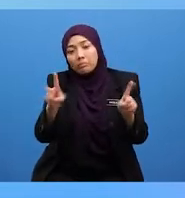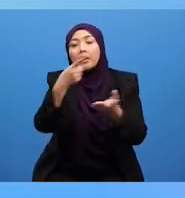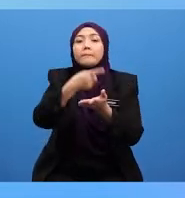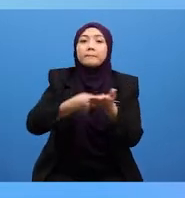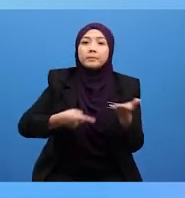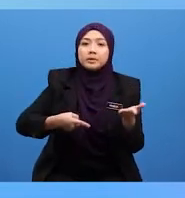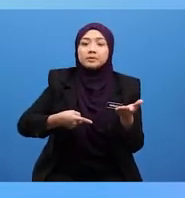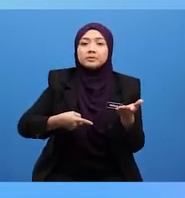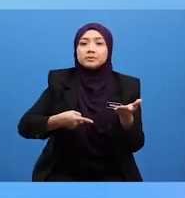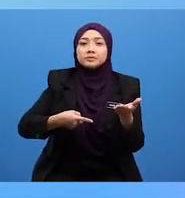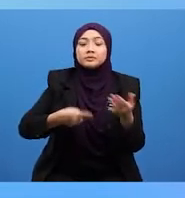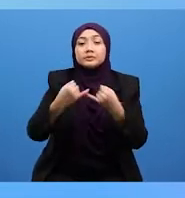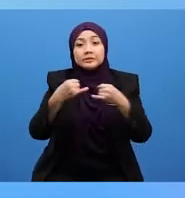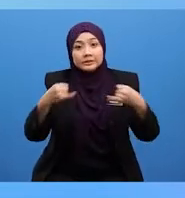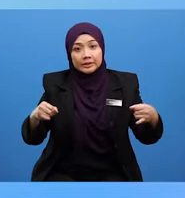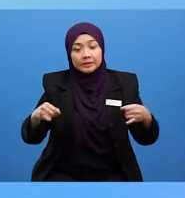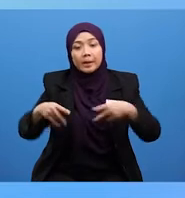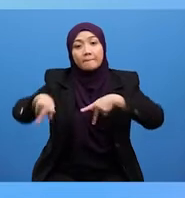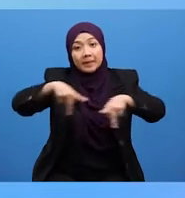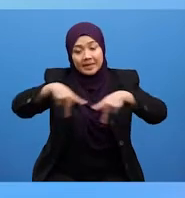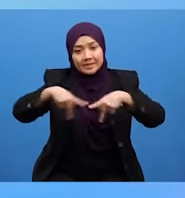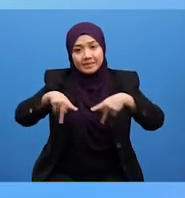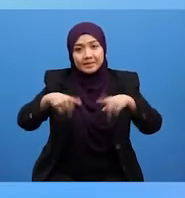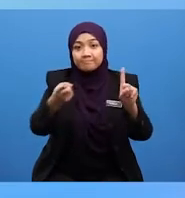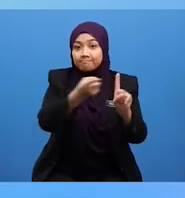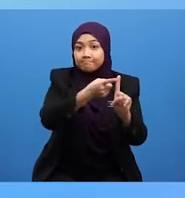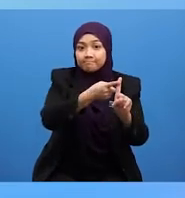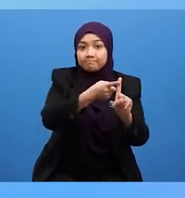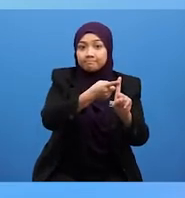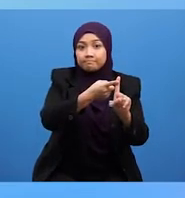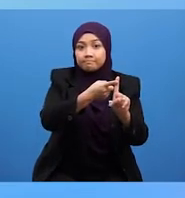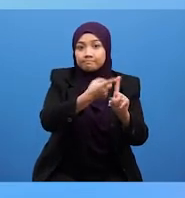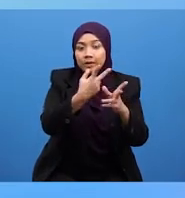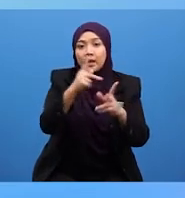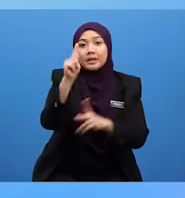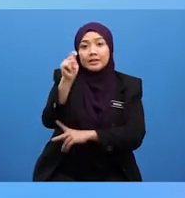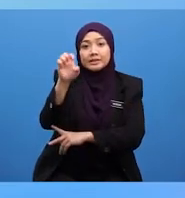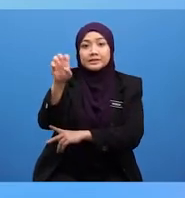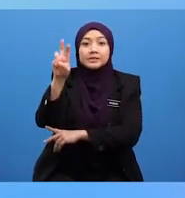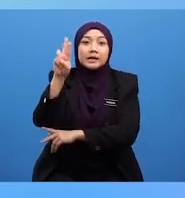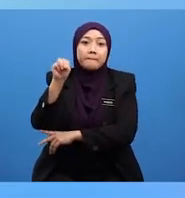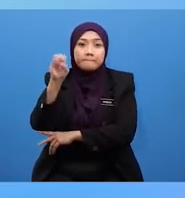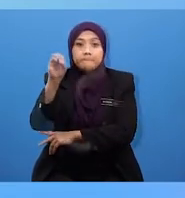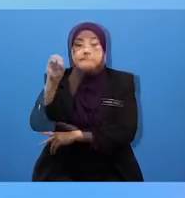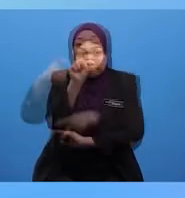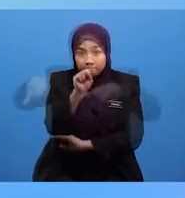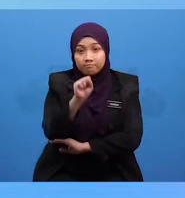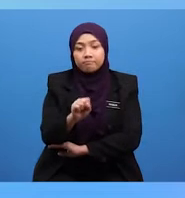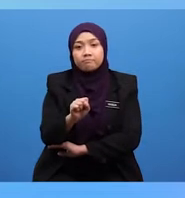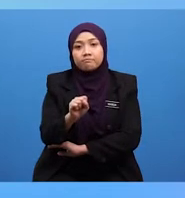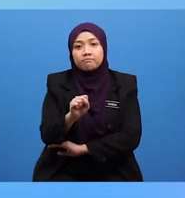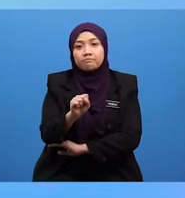apakah dua jenis plastik tersebut, murid-murid? Ya, jawapannya ialah termoplastik